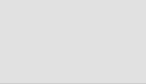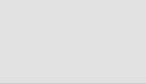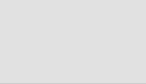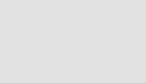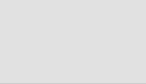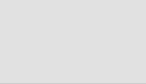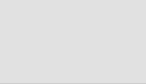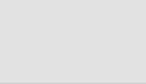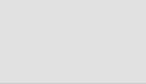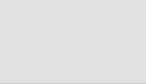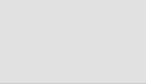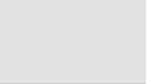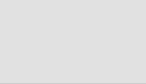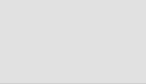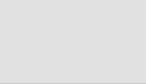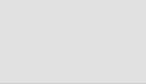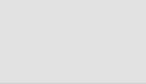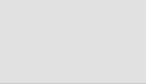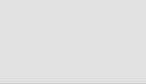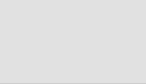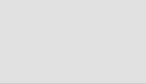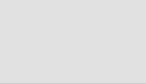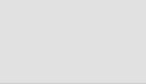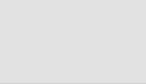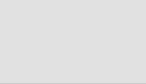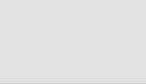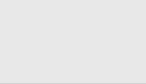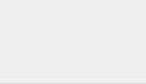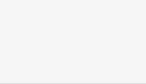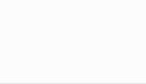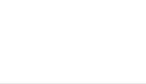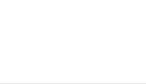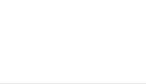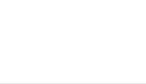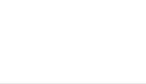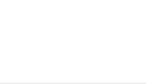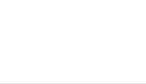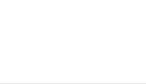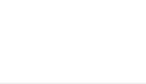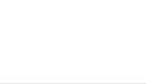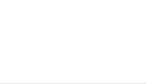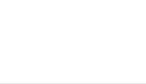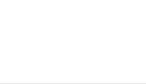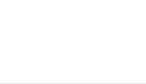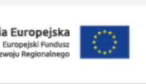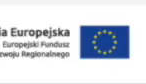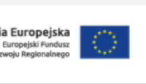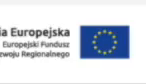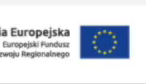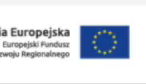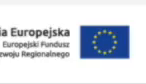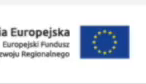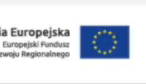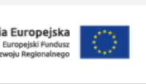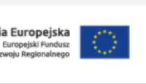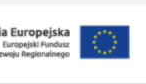Projektów Transportowych. Wspieramy beneficjentów w przygotowaniu i realizacji inwestycji finansowanych z funduszy europejskich. No